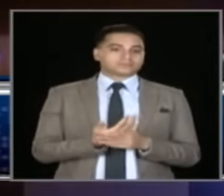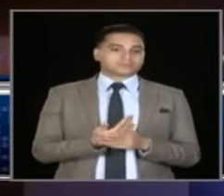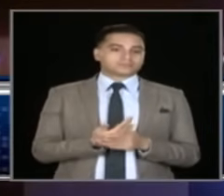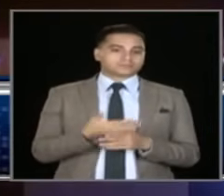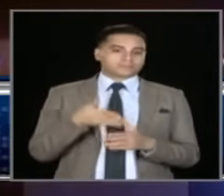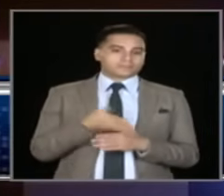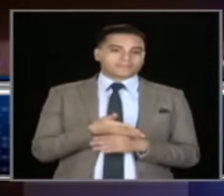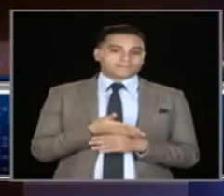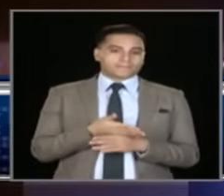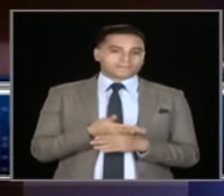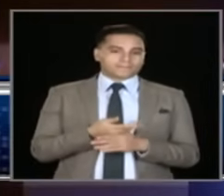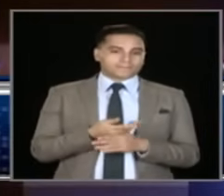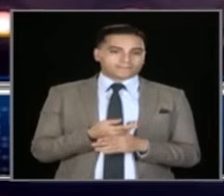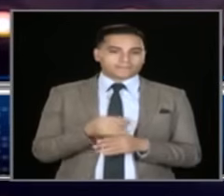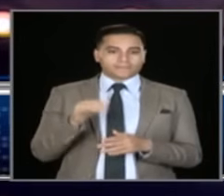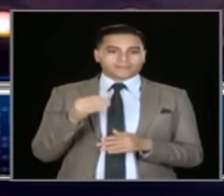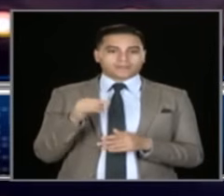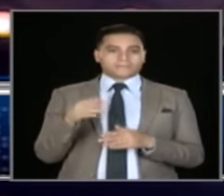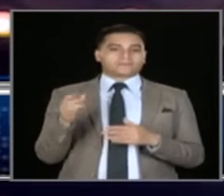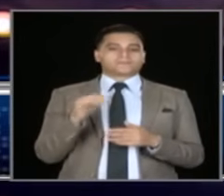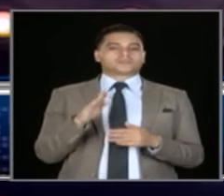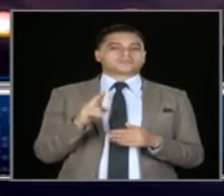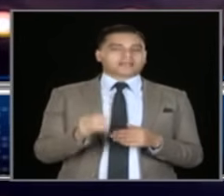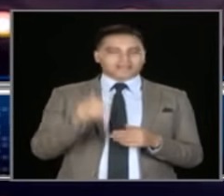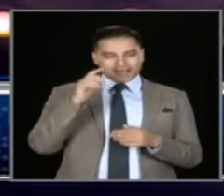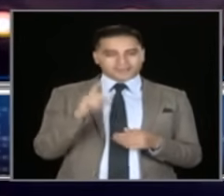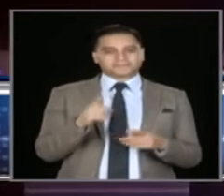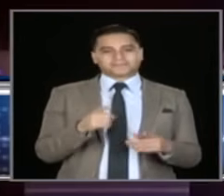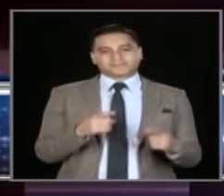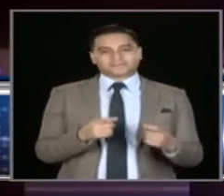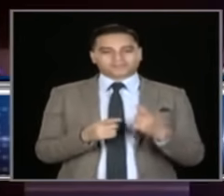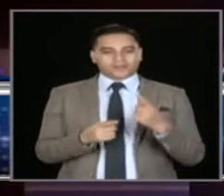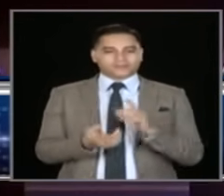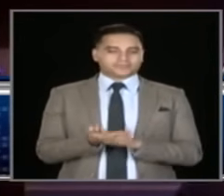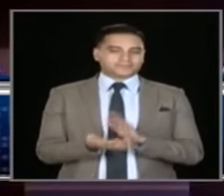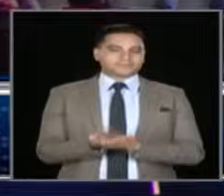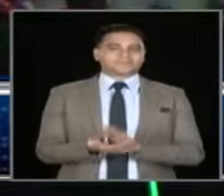التاريخ السري اللي مش فاكر انه عملني كده، محمد مستجاب. الباوي الهدف الأول.